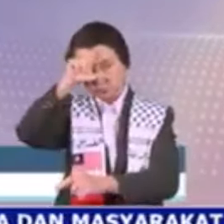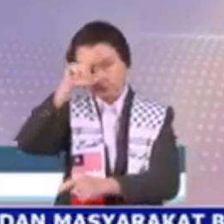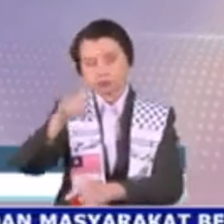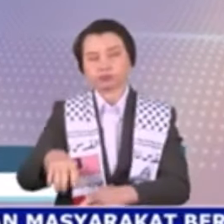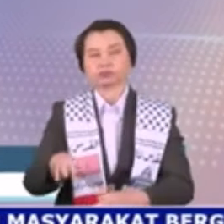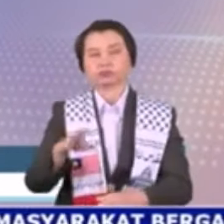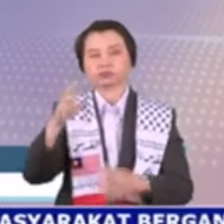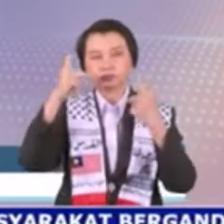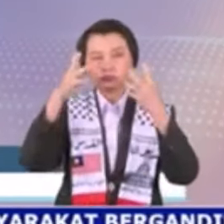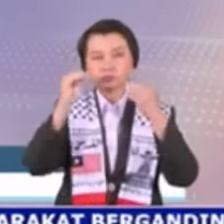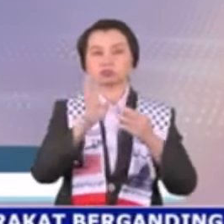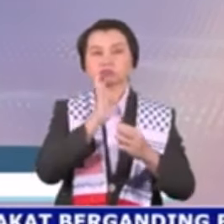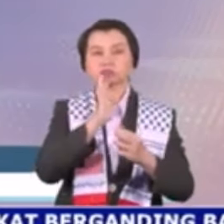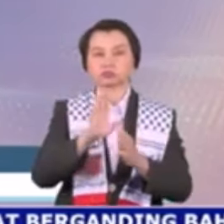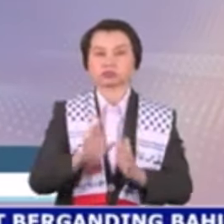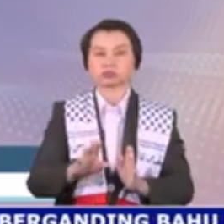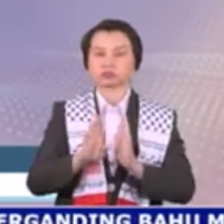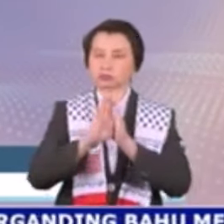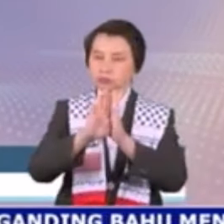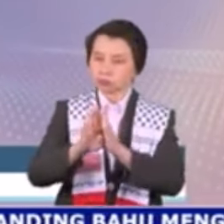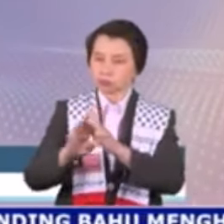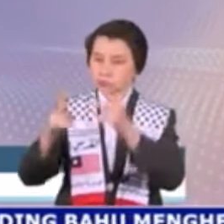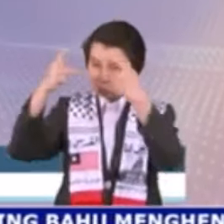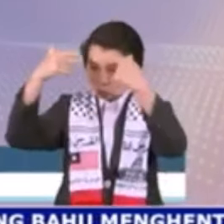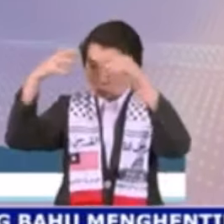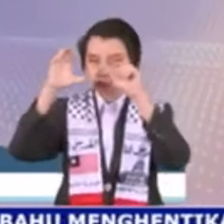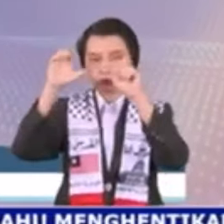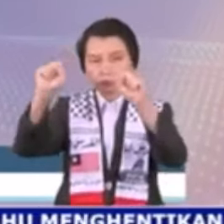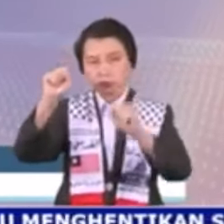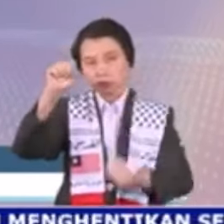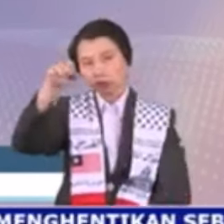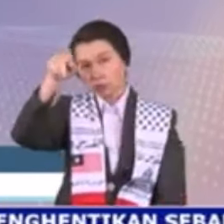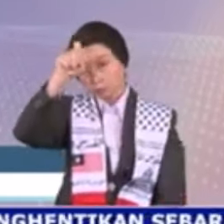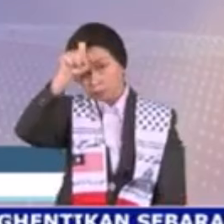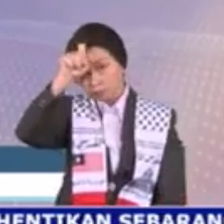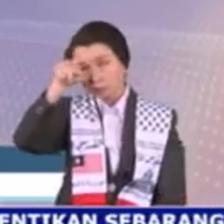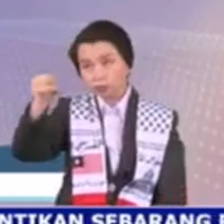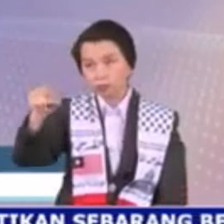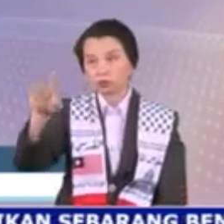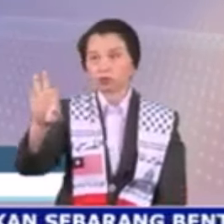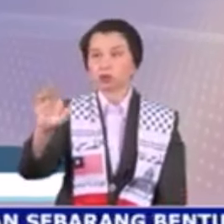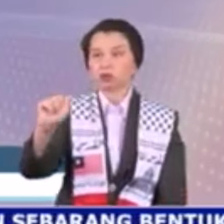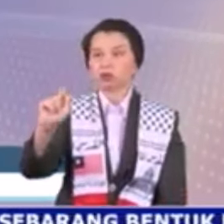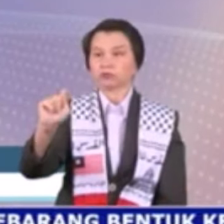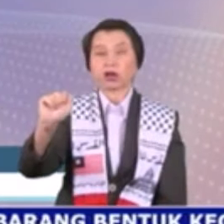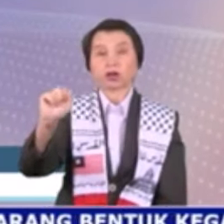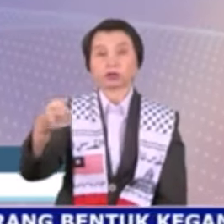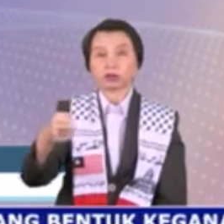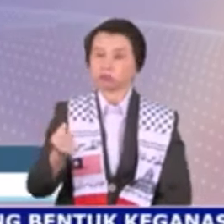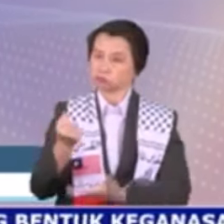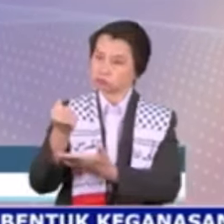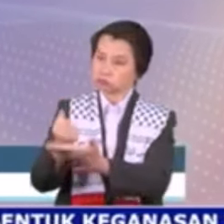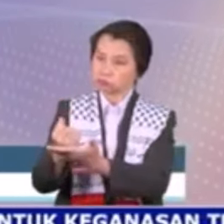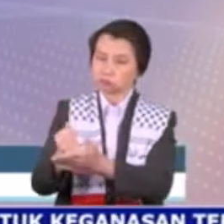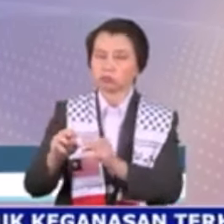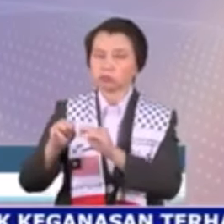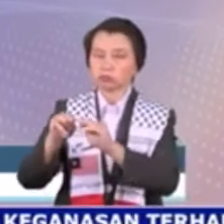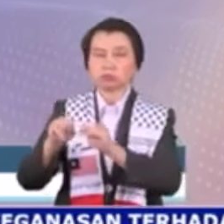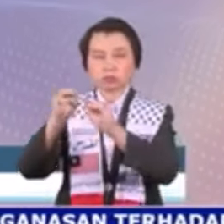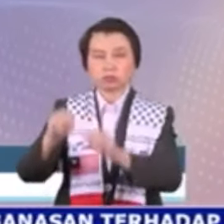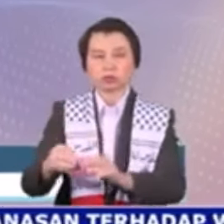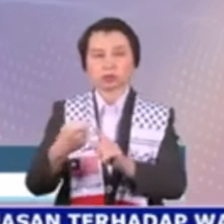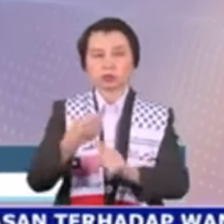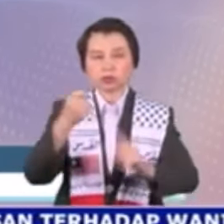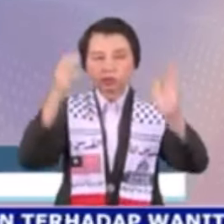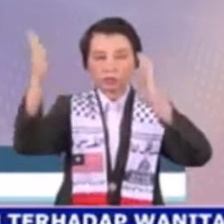Ibrahim berkata ia terbukti apabila Presiden Mesir Abdel Fattah El-Sisi membantu memudahkan urusan bantuan kemanusiaan